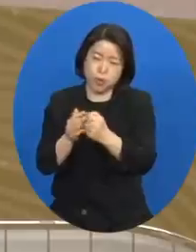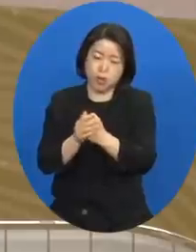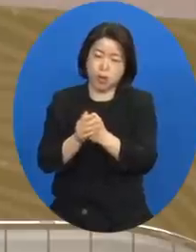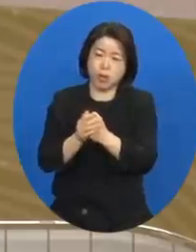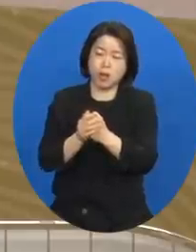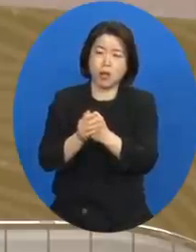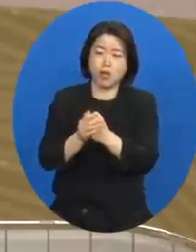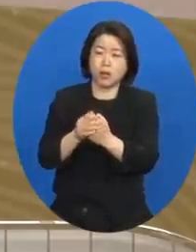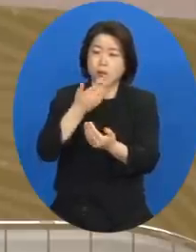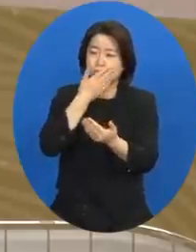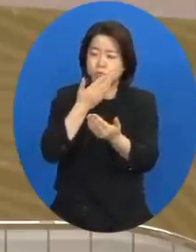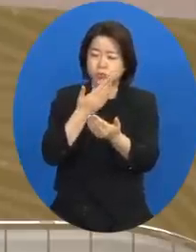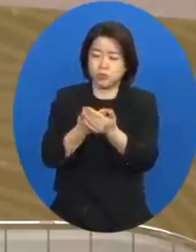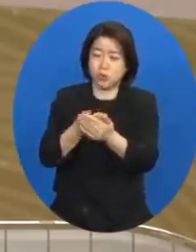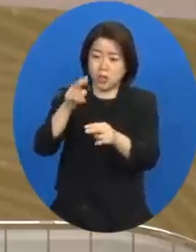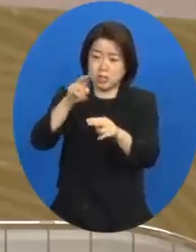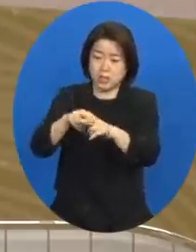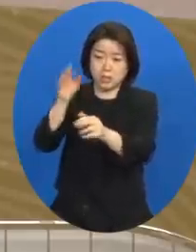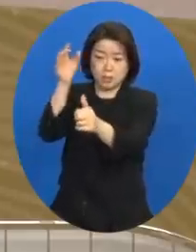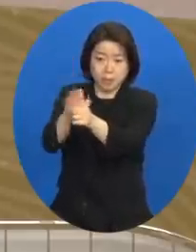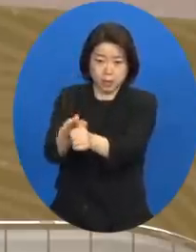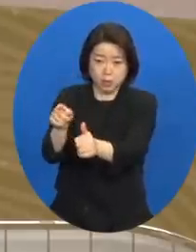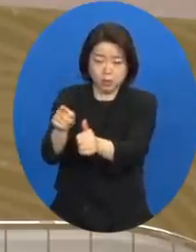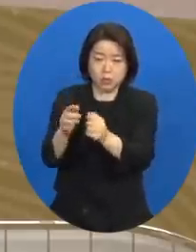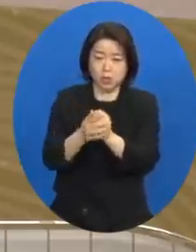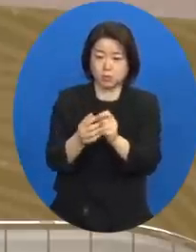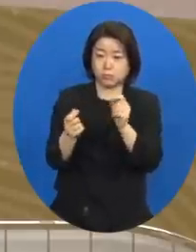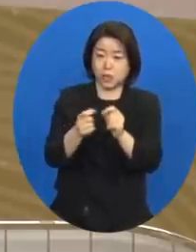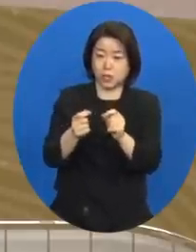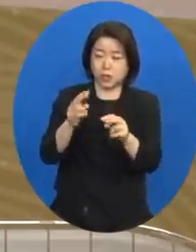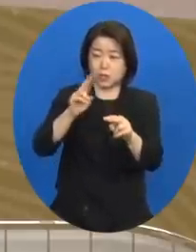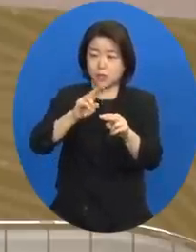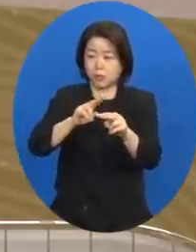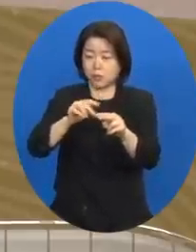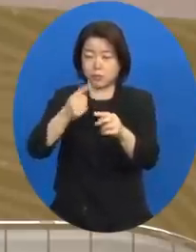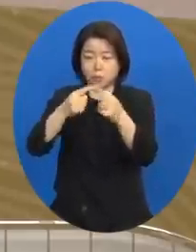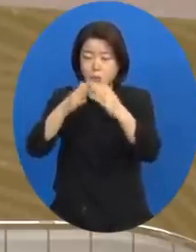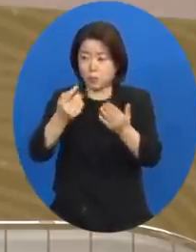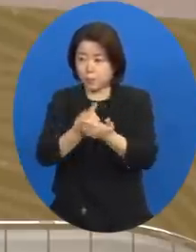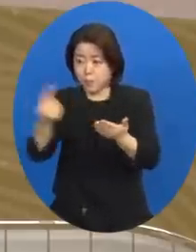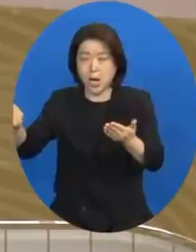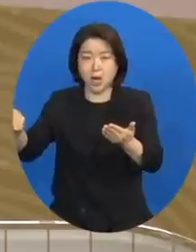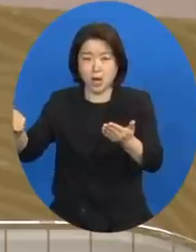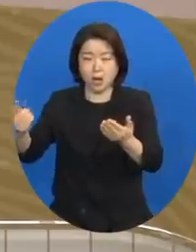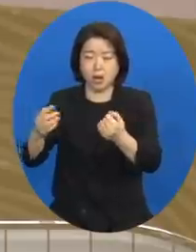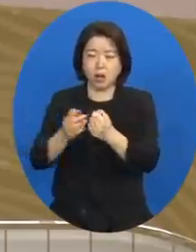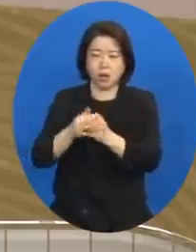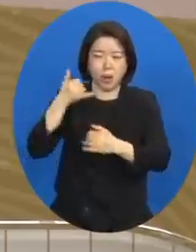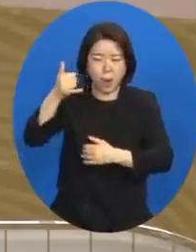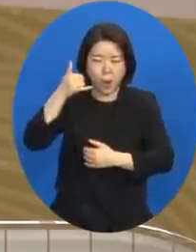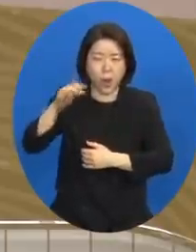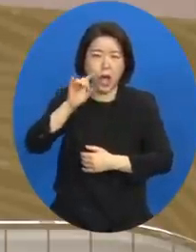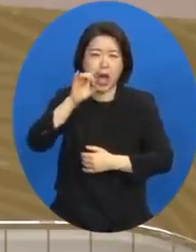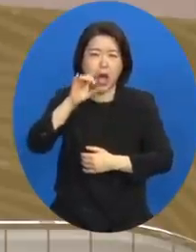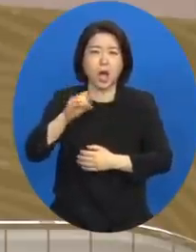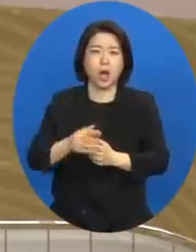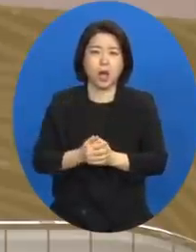직책을 맡겨드렸는데 얼마 안 가서 교회를 떠나신 거예요. 연락도 안 되고